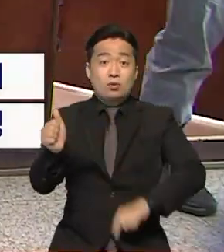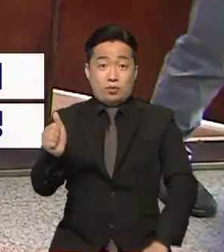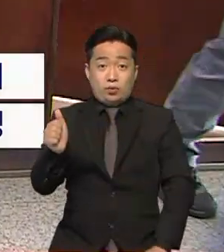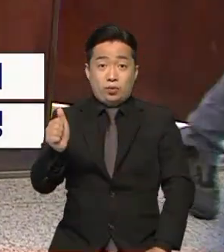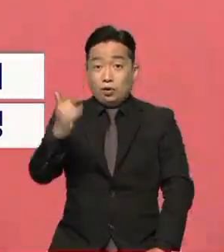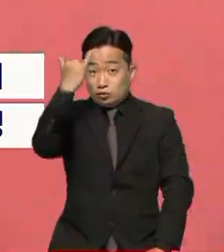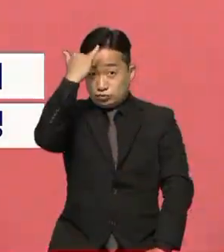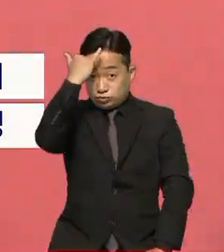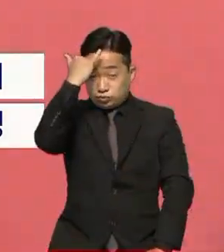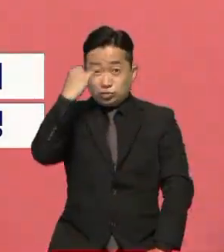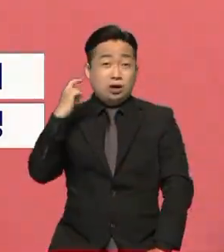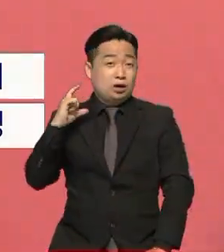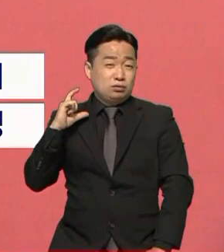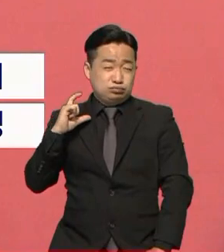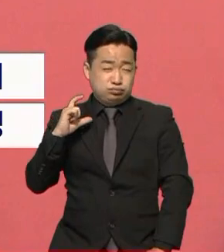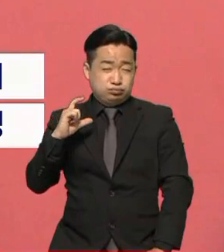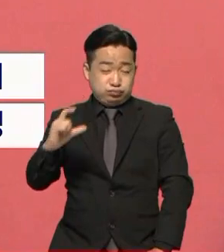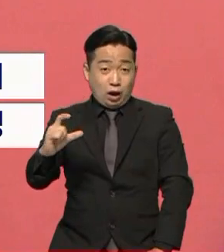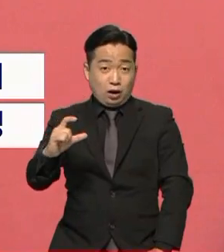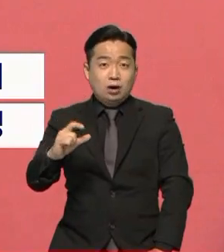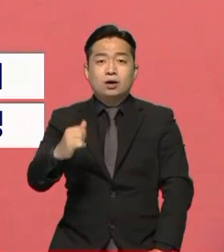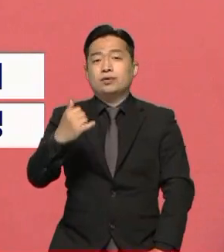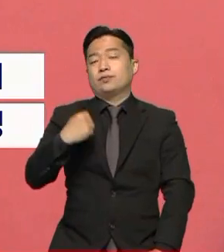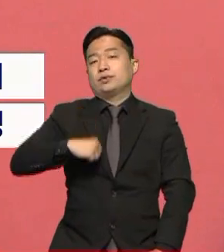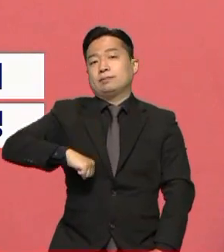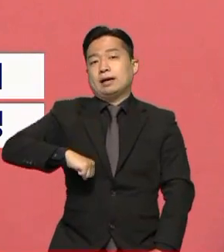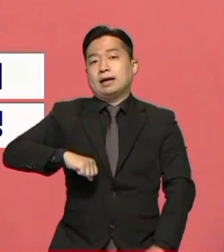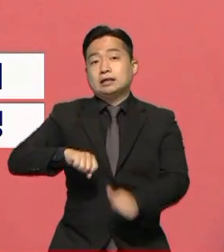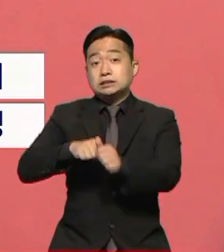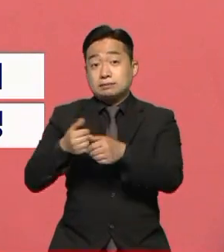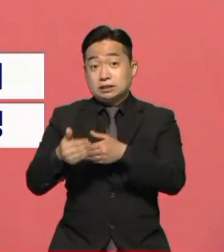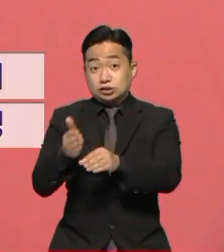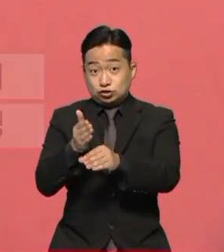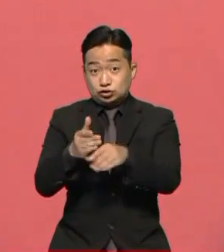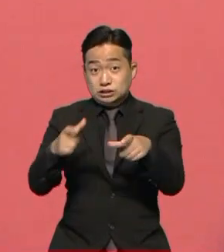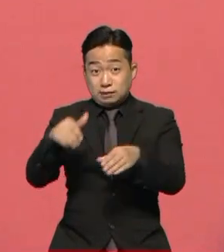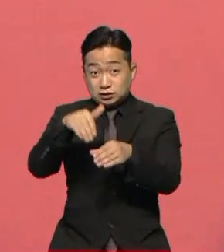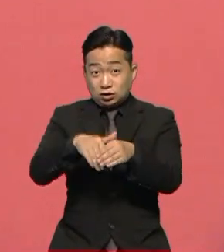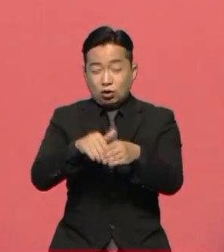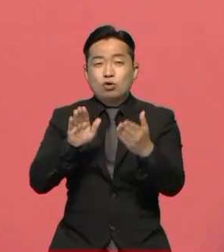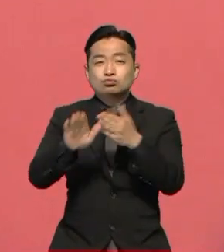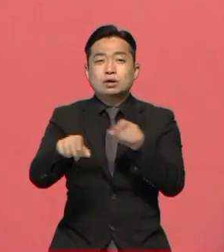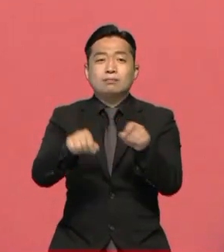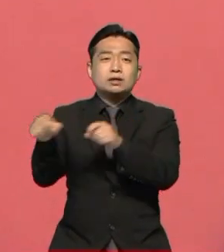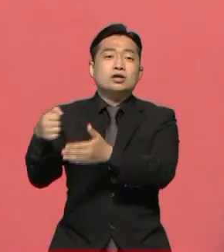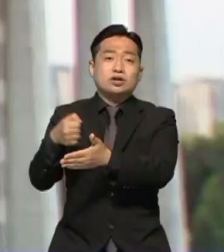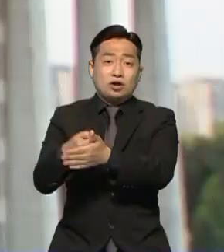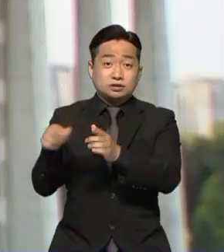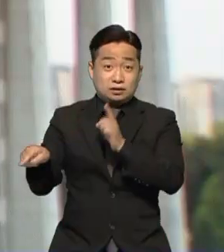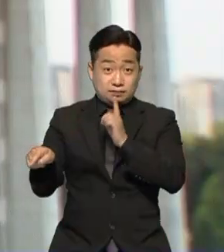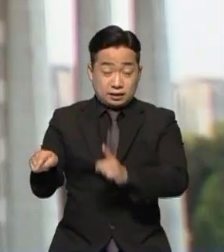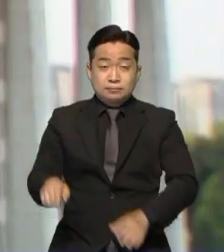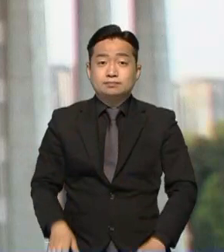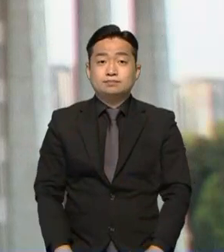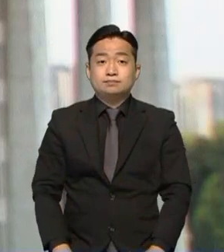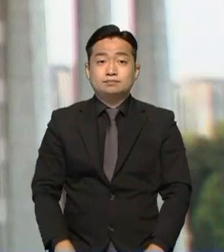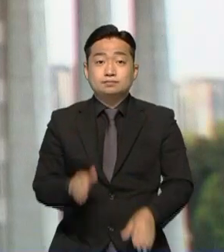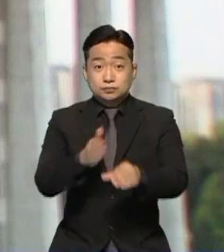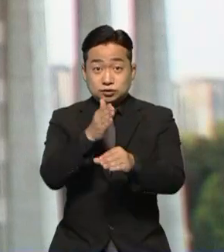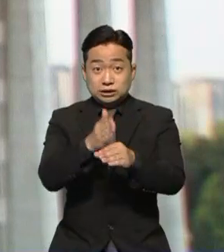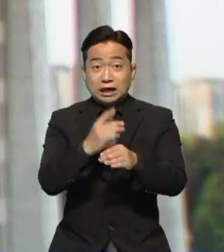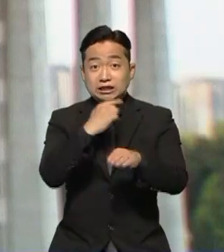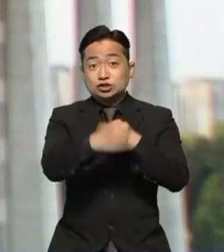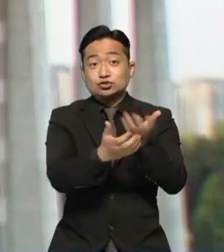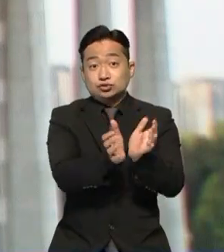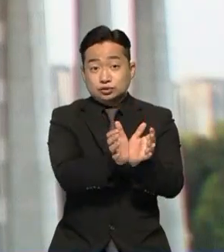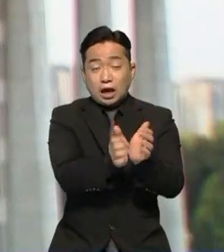의무 위반으로 징계 절차에 들어갔지만 결론은 지방선거 뒤로 미루기로 한 걸로 알려졌습니다. 이런 가운데